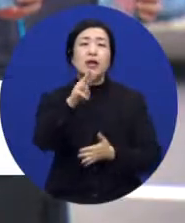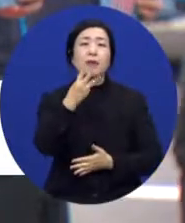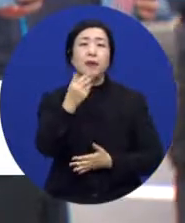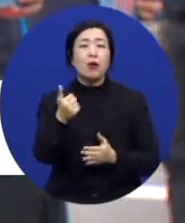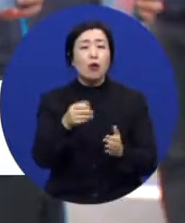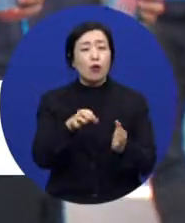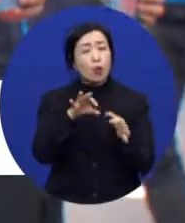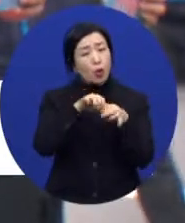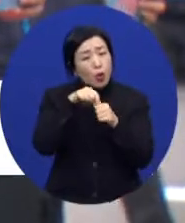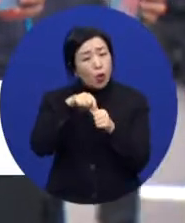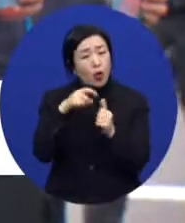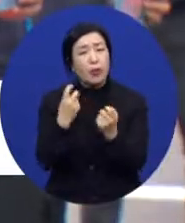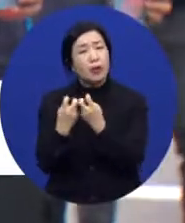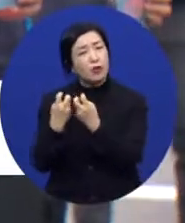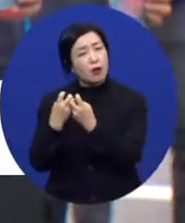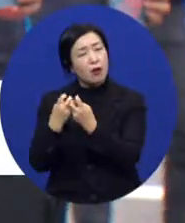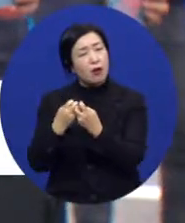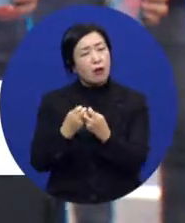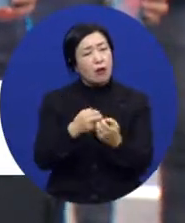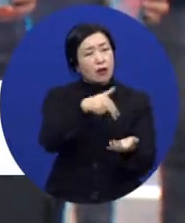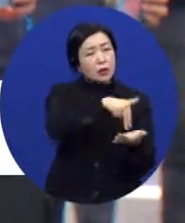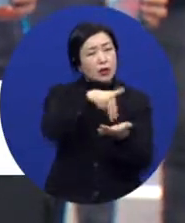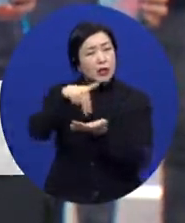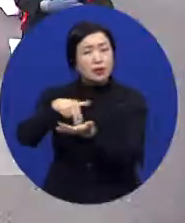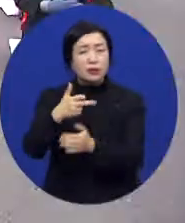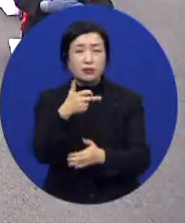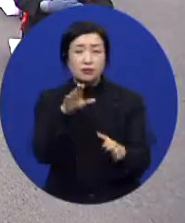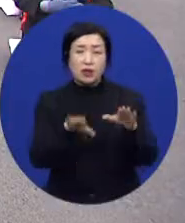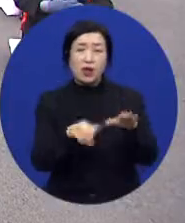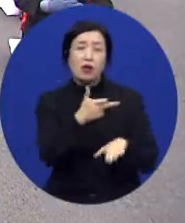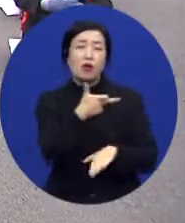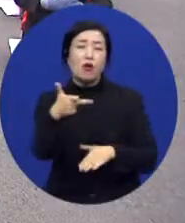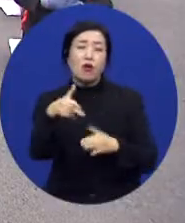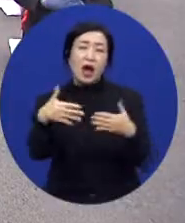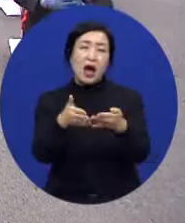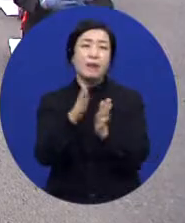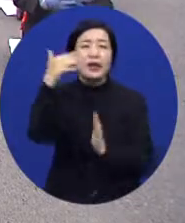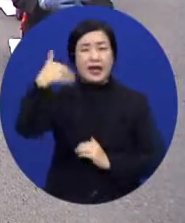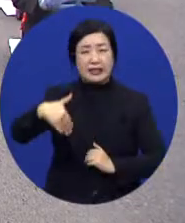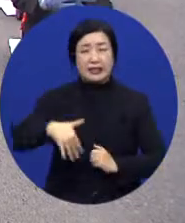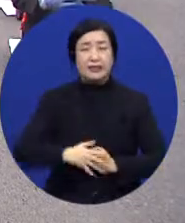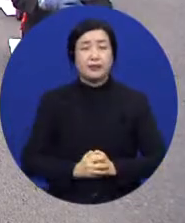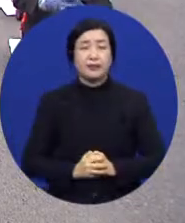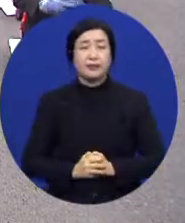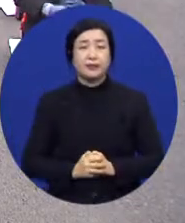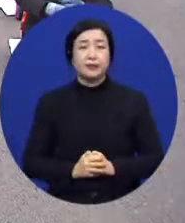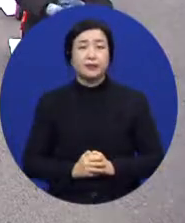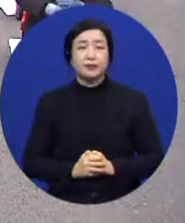승계 문제를 놓고 노사 양측의 입장 차이가 커 합의점을 찾지 못하고 있습니다.